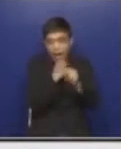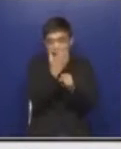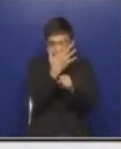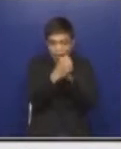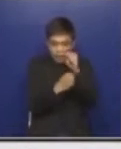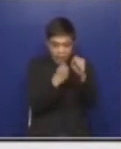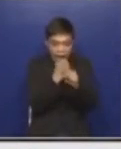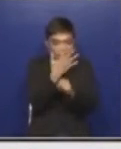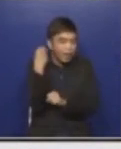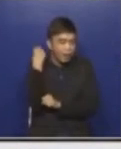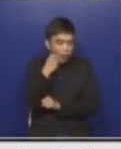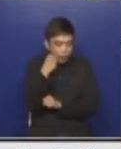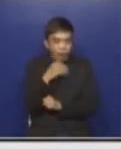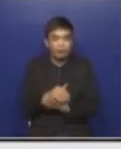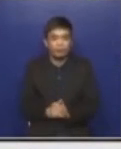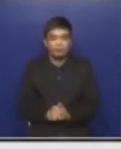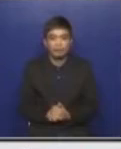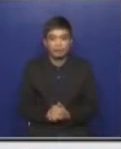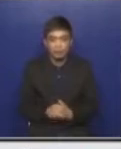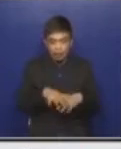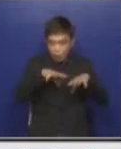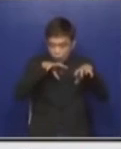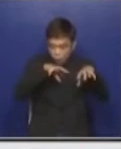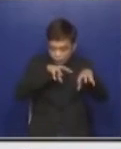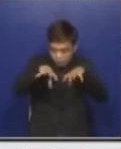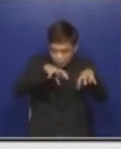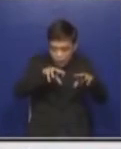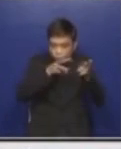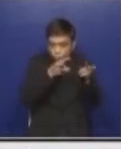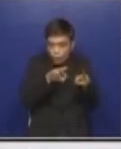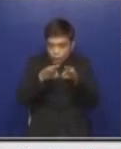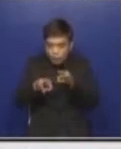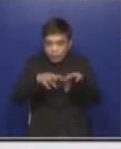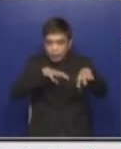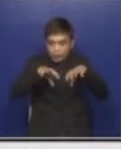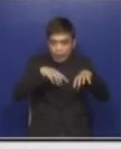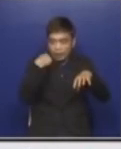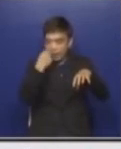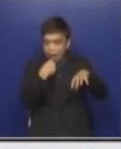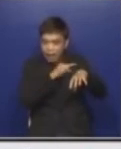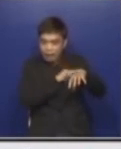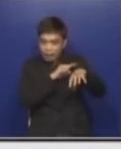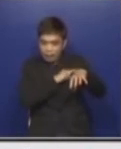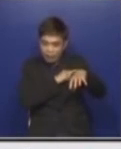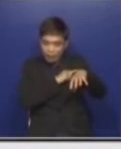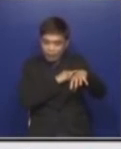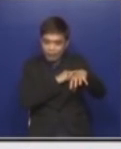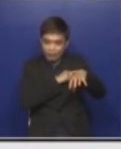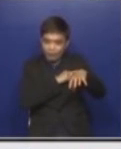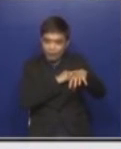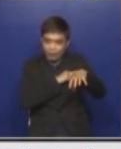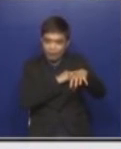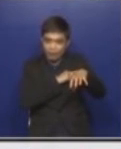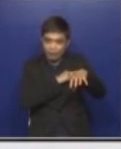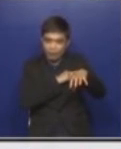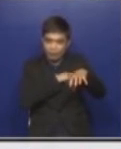ายทุก5ปีวางแนวร่างเอาไว้ว่าจะมีกองที่รับผิดชอบอยู่ทั้งหมดน